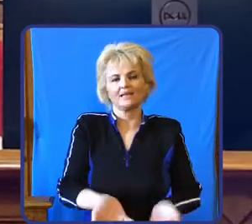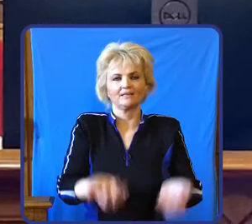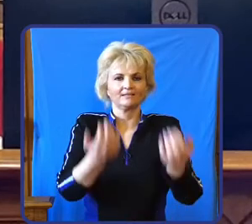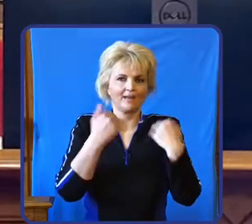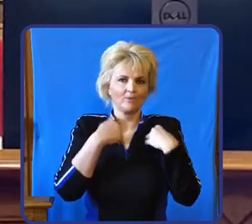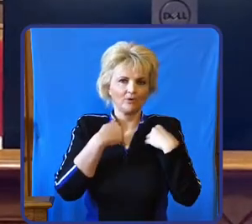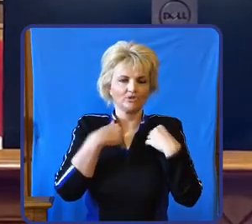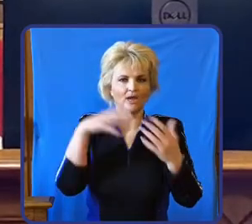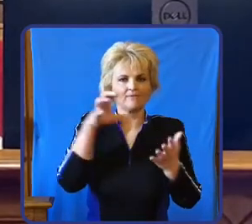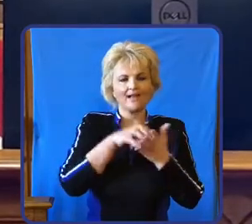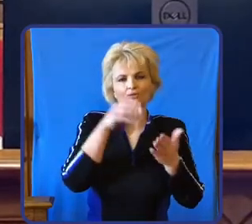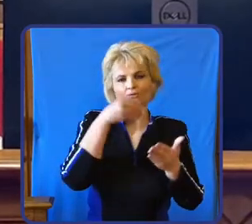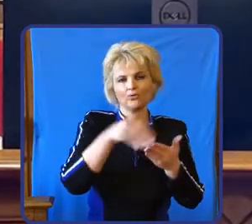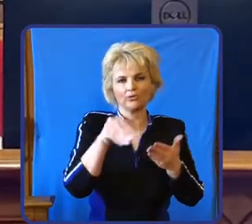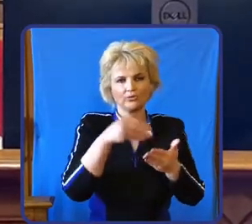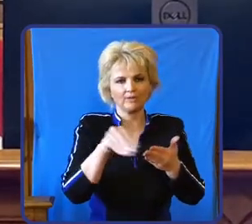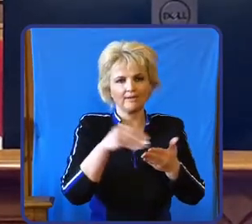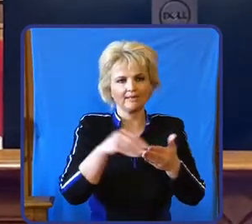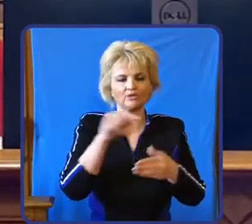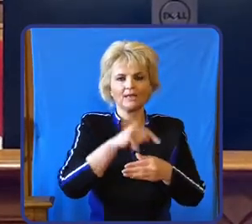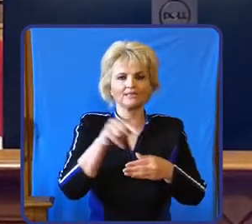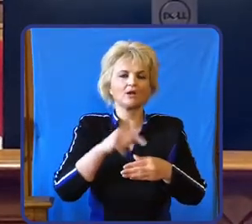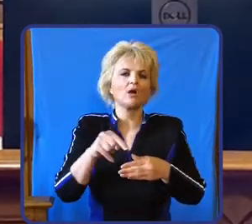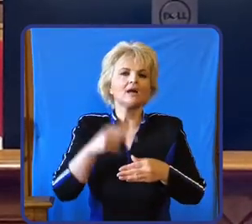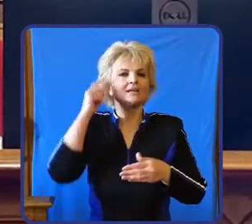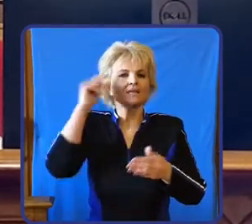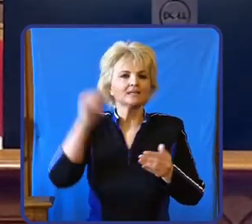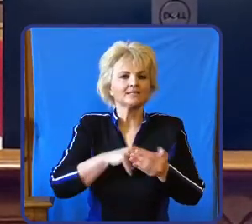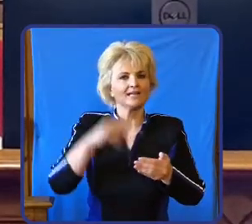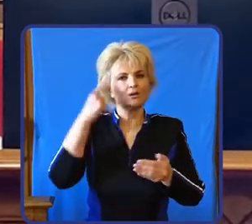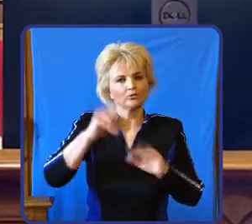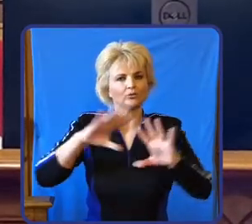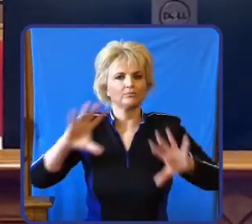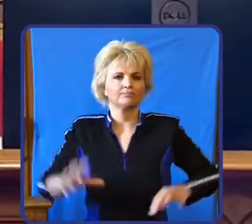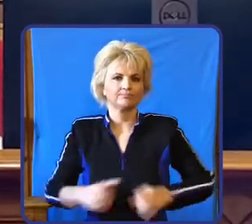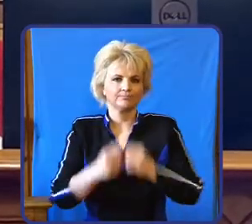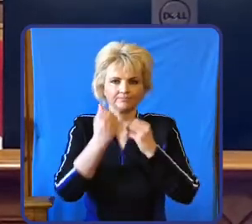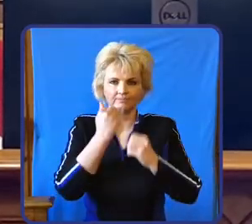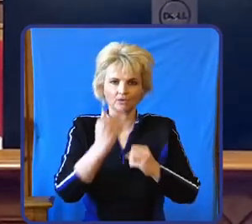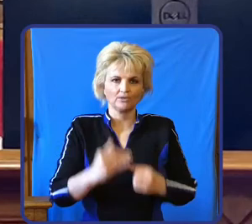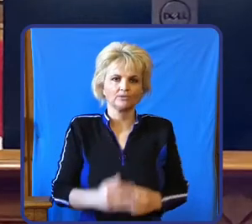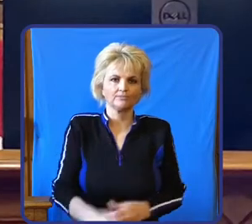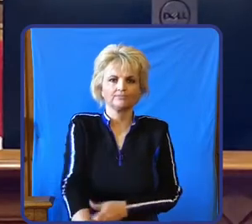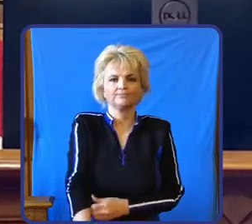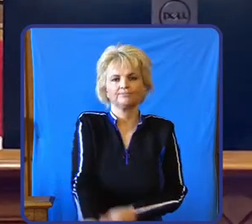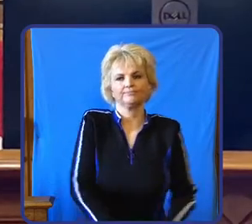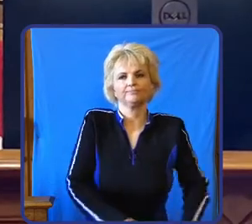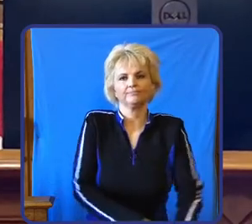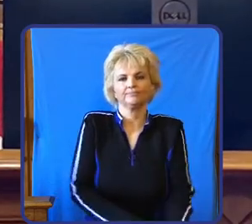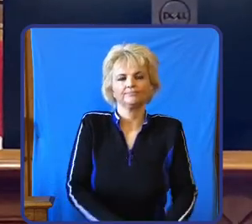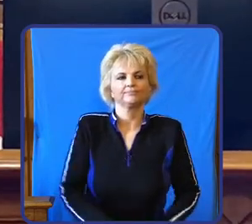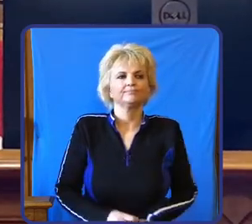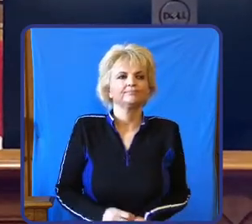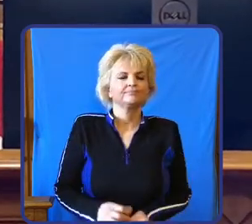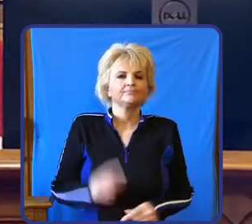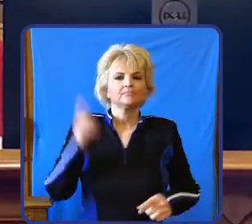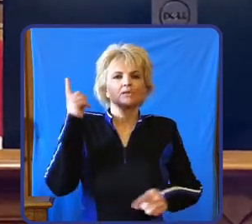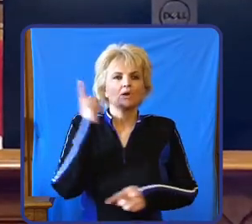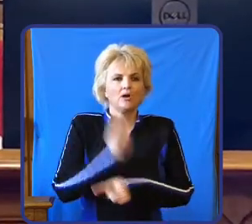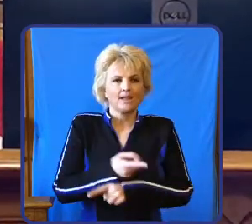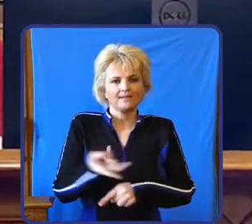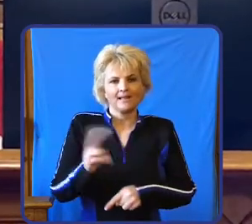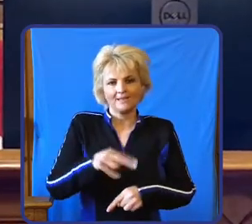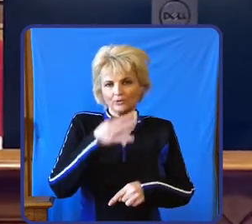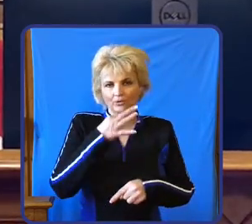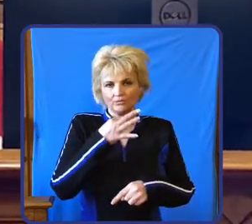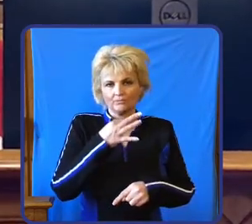a város költségvetését, hogy ezek a nemes célok megvalósulhassanak. Köszönöm szépen. Jó, a rendeletről